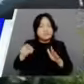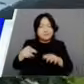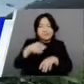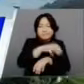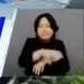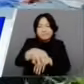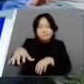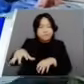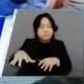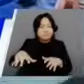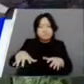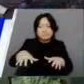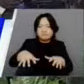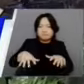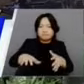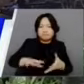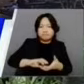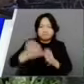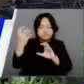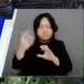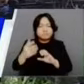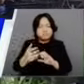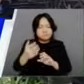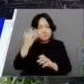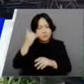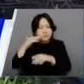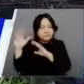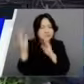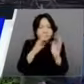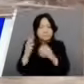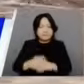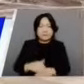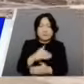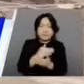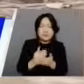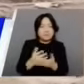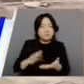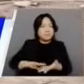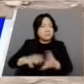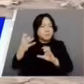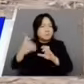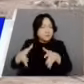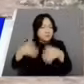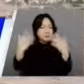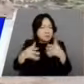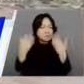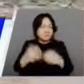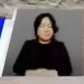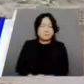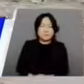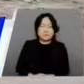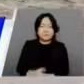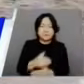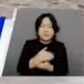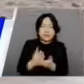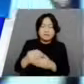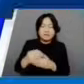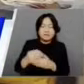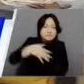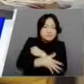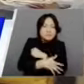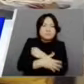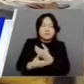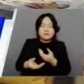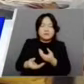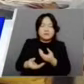Super Typhoon Pepito. Ang iba winasak ng malakas na hangin at may mga nadali ng landslide at paghuhon ng lupa. Hindi